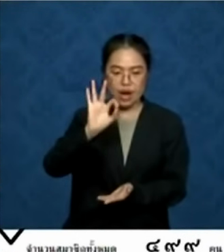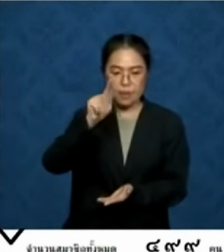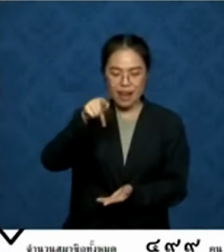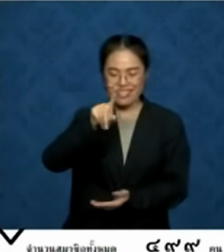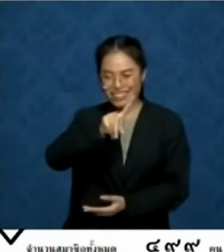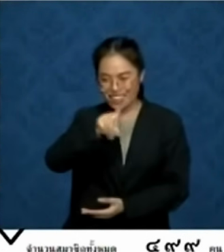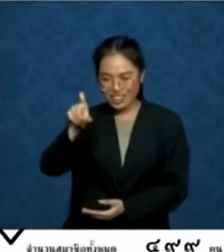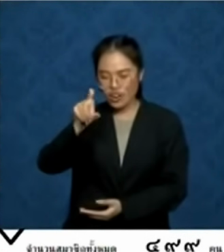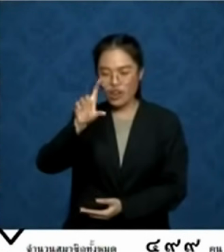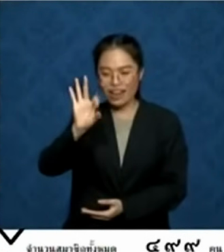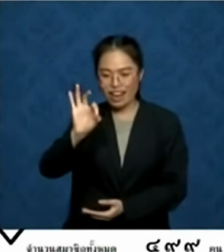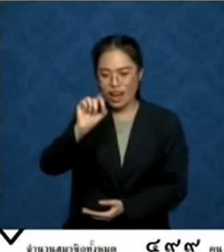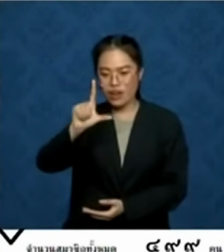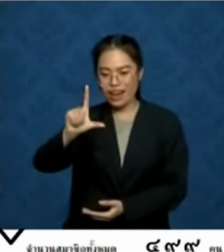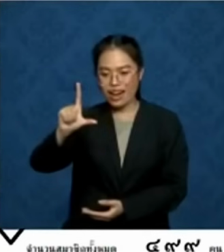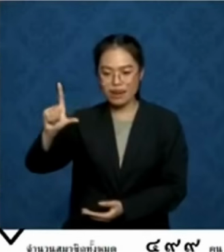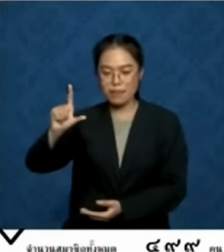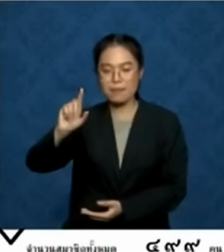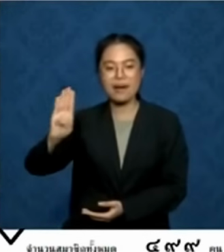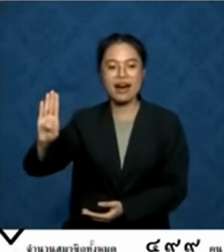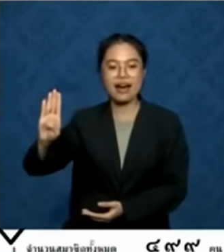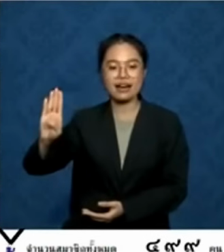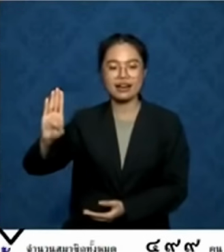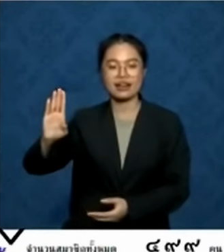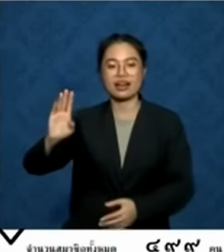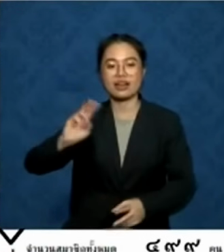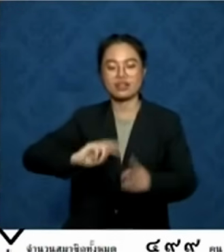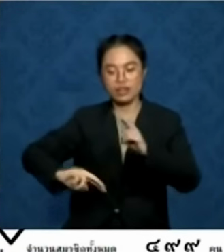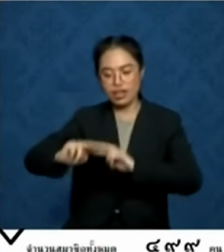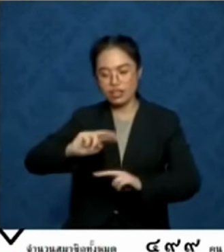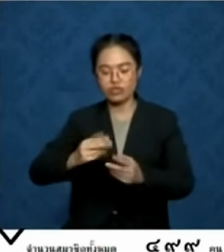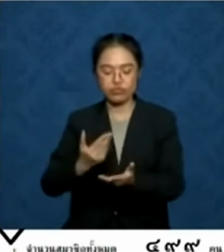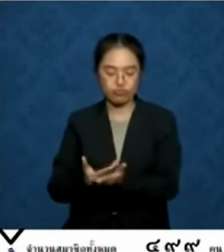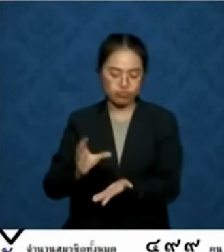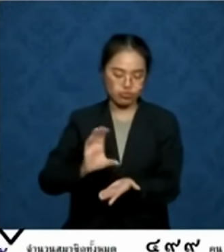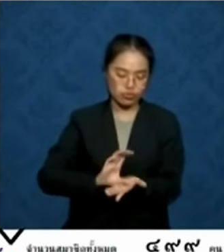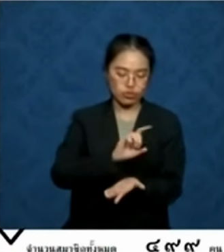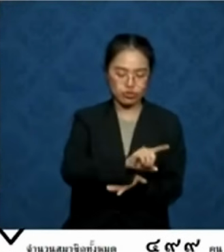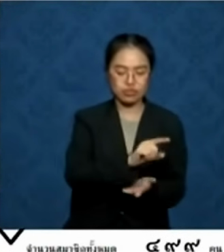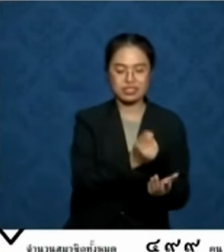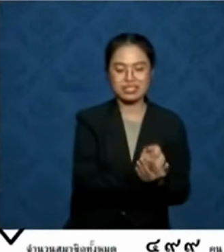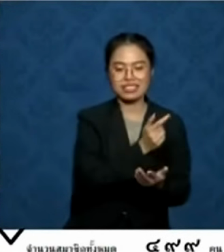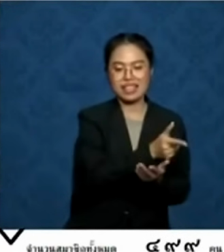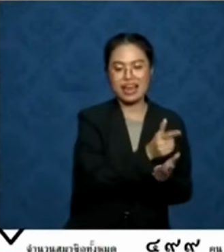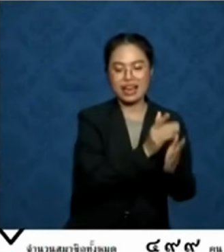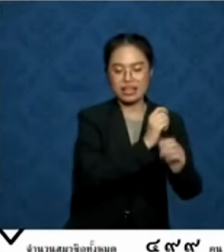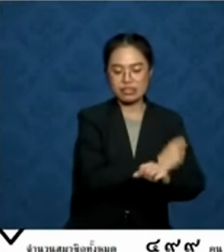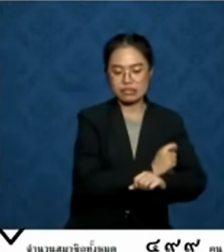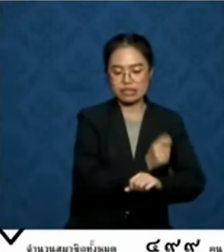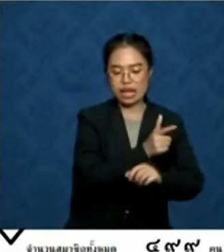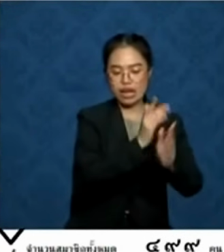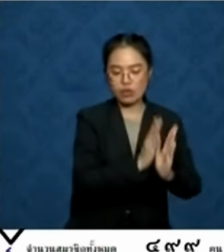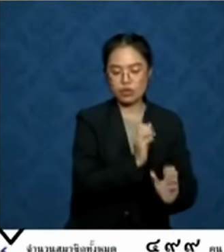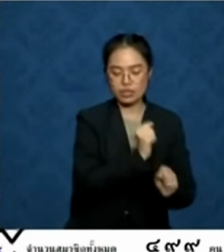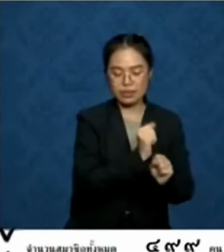29,109 ล้าน.8 ล้านบาทและค่าใช้จ่ายบุคลากรภาครัฐงบประมาณ